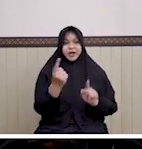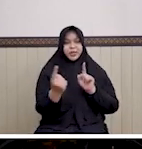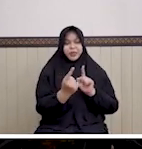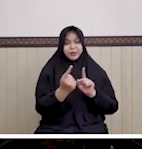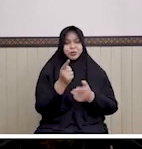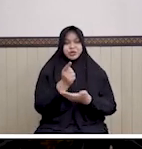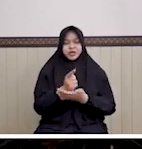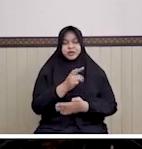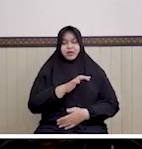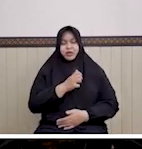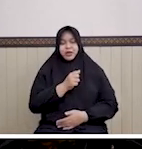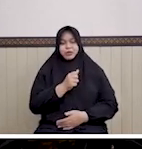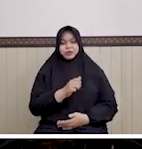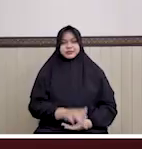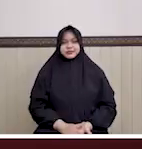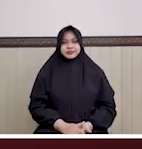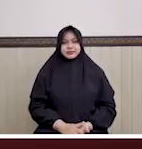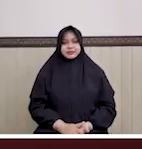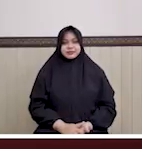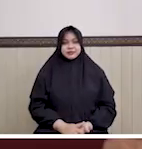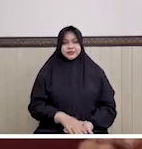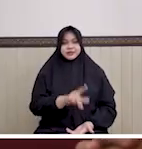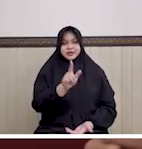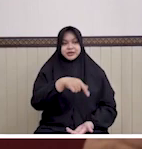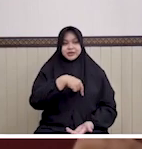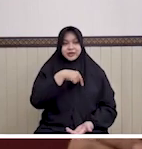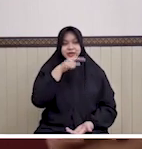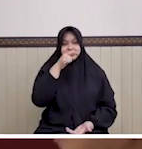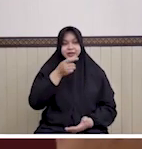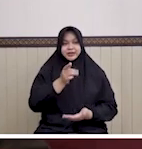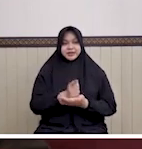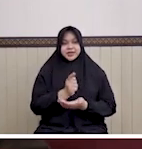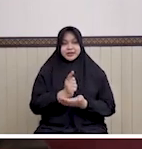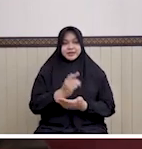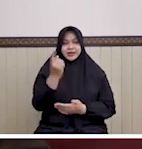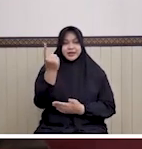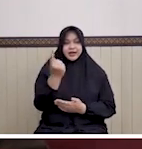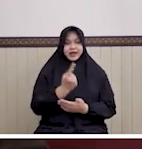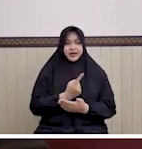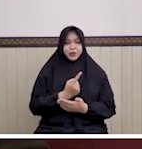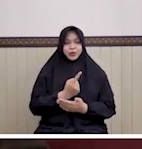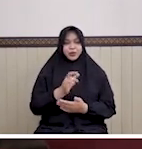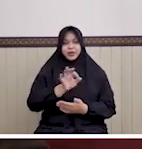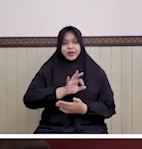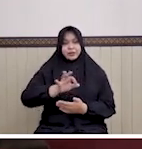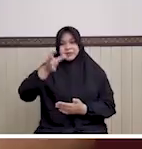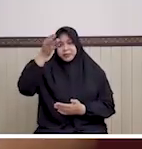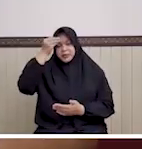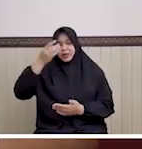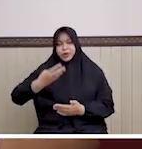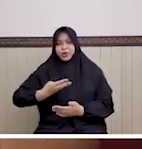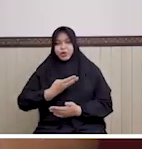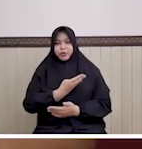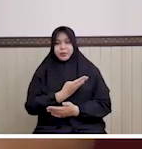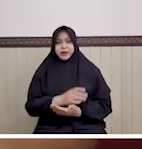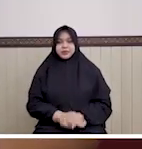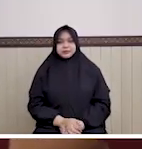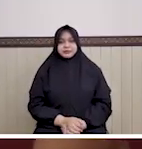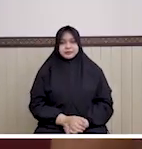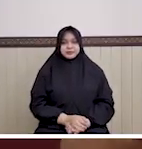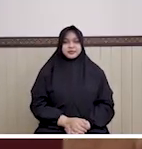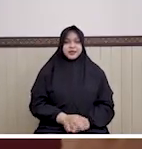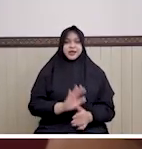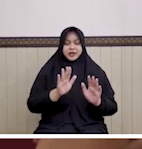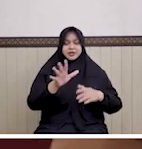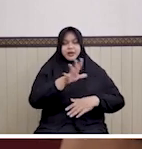palingan langsung datang ya waktu pembuatan BAP teteng tanpa sepengetahuan korban karena selama ini kan biasanya menerima